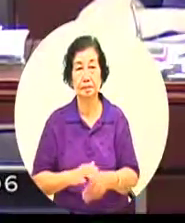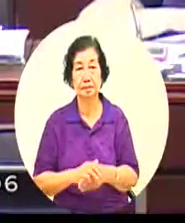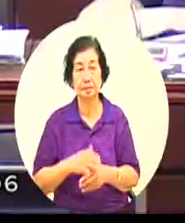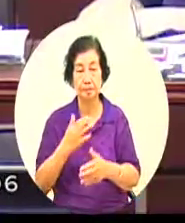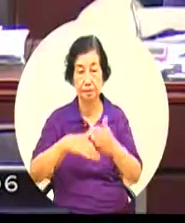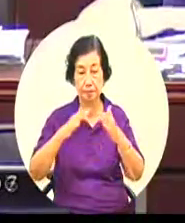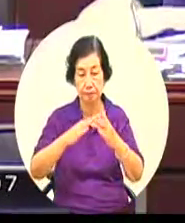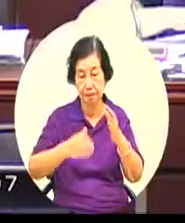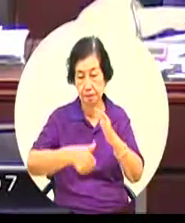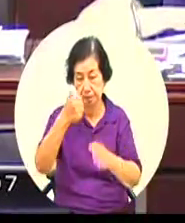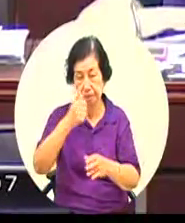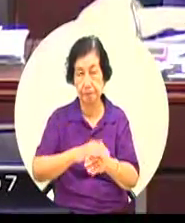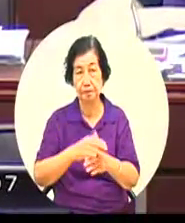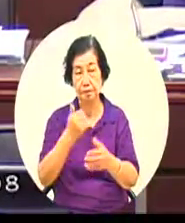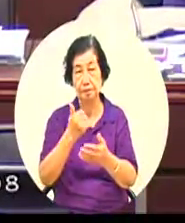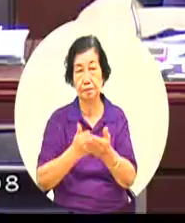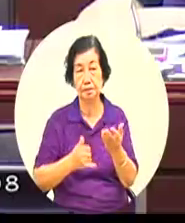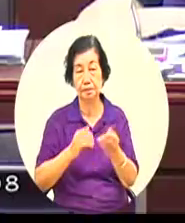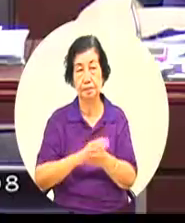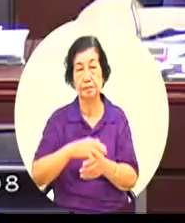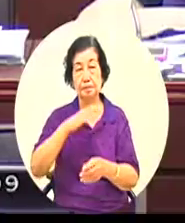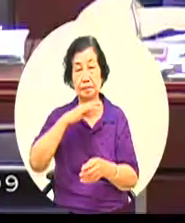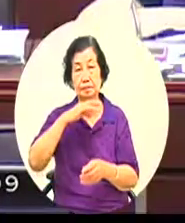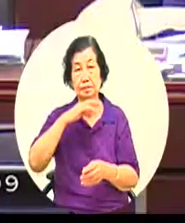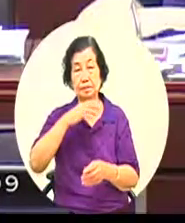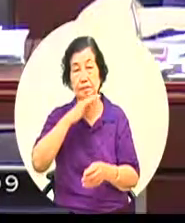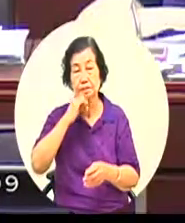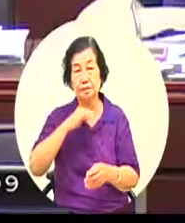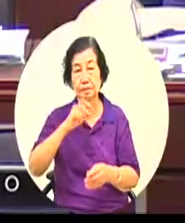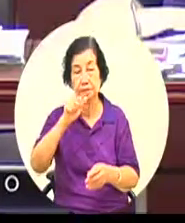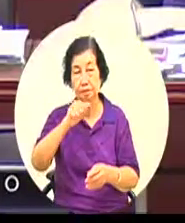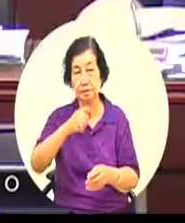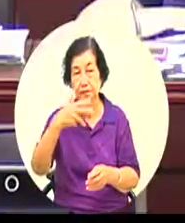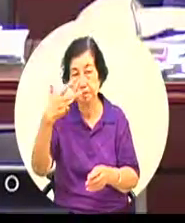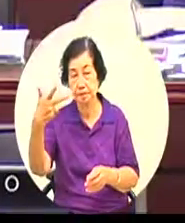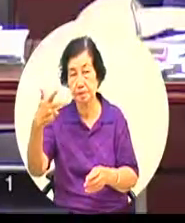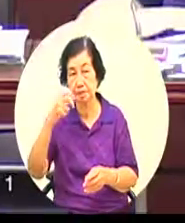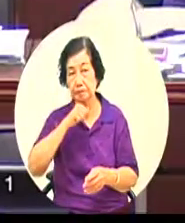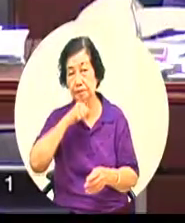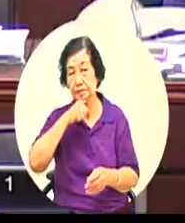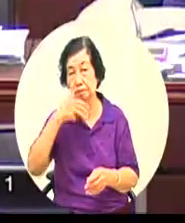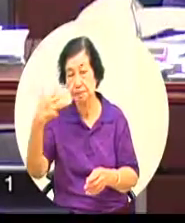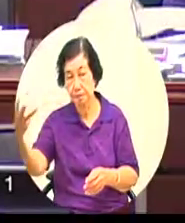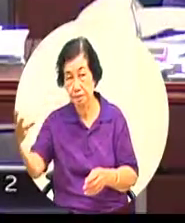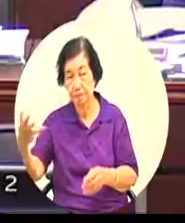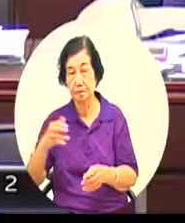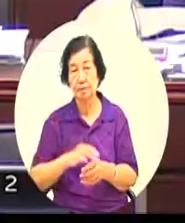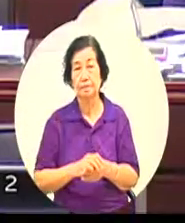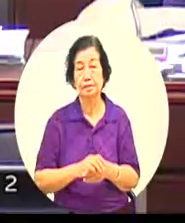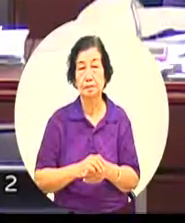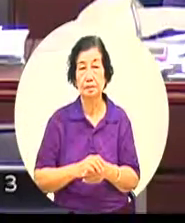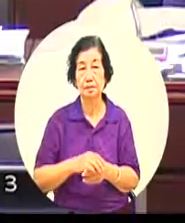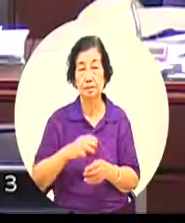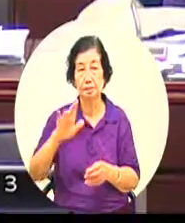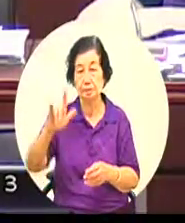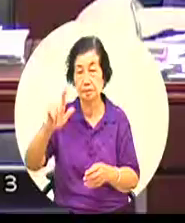的年龄大致就是在57岁到58岁之间，那老师的退休年龄呢是在